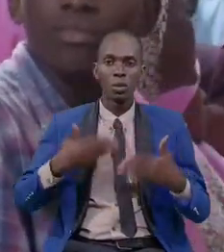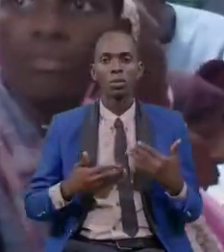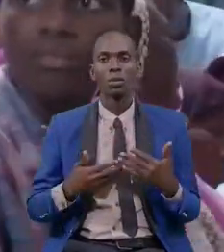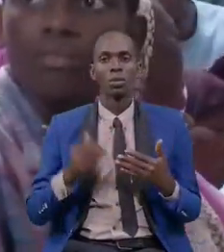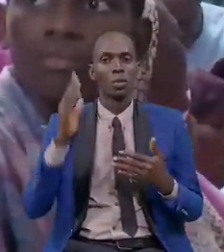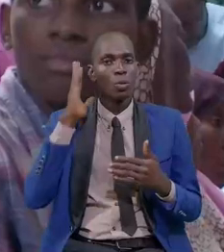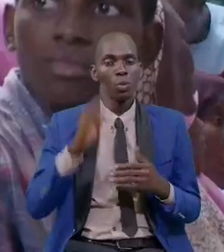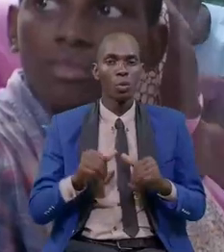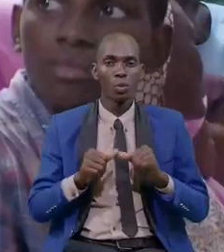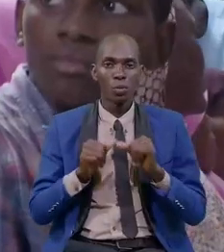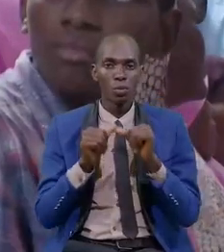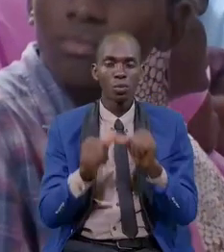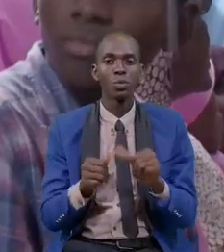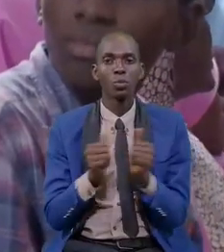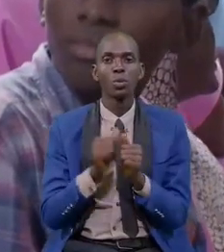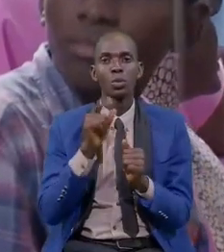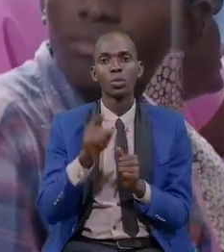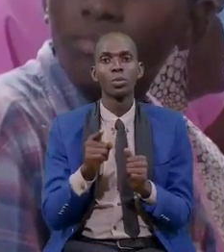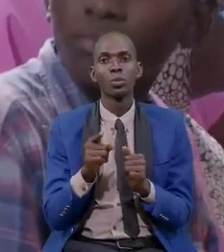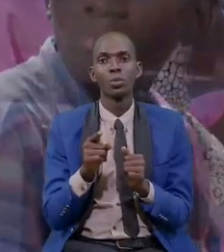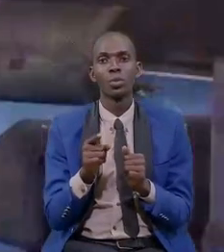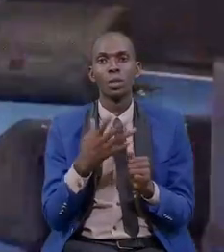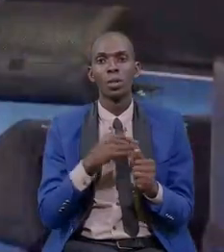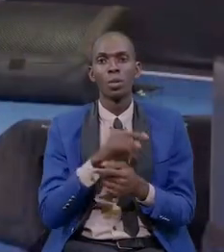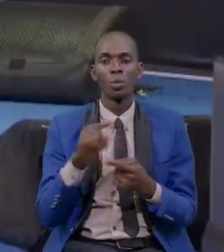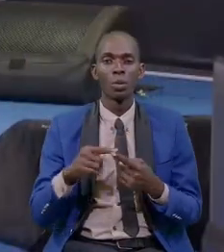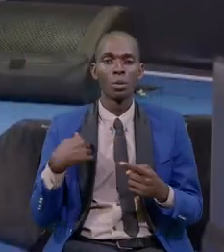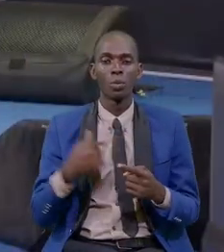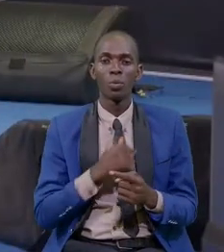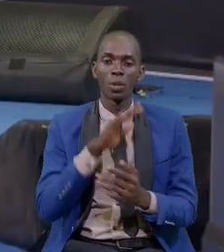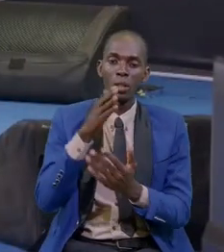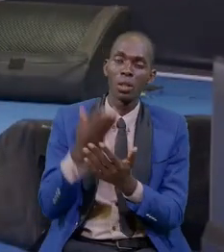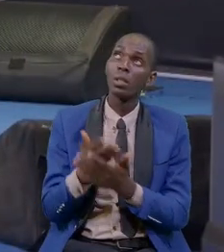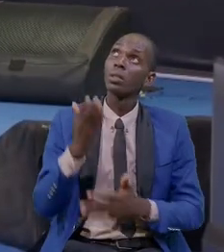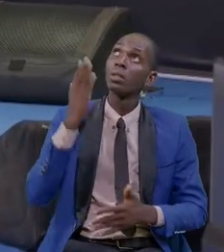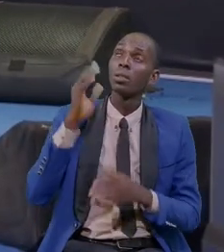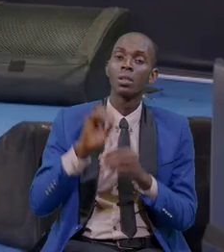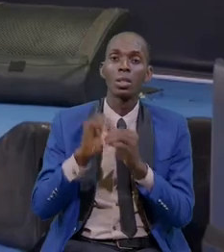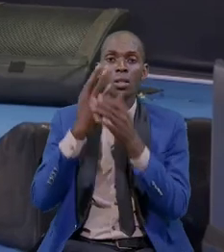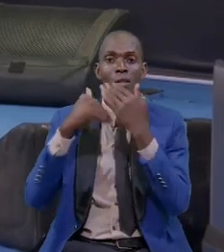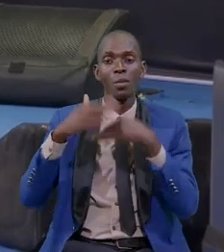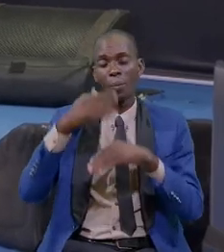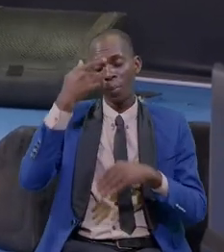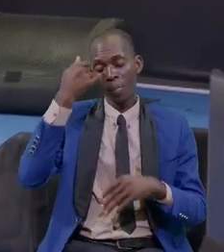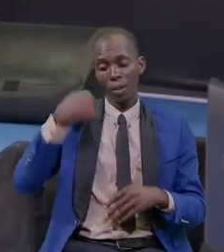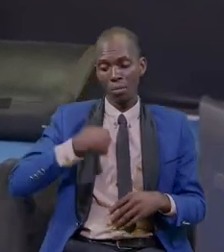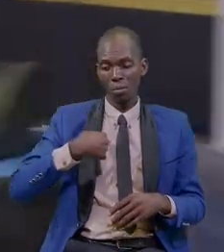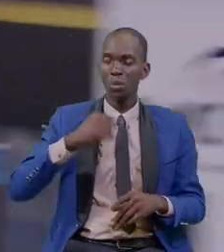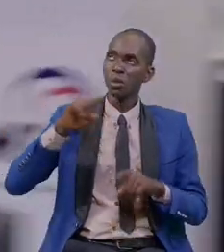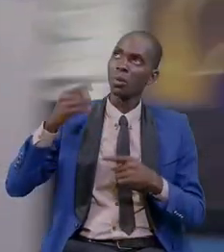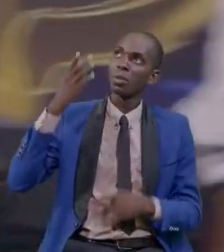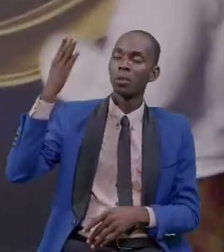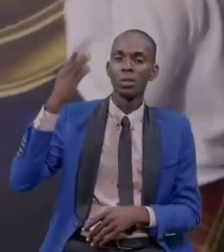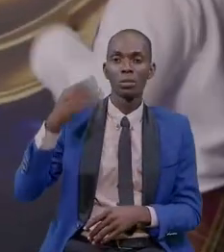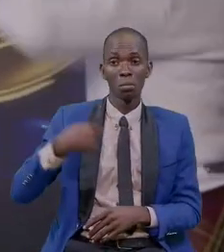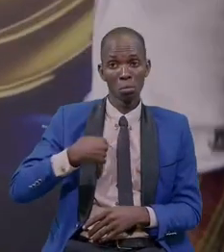vont vous suivre durant toute votre vie. Et lorsque nous allons nous retrouver au ciel, parce que moi je serai là-bas, je dis